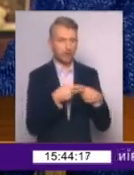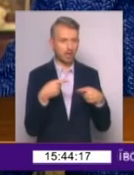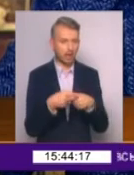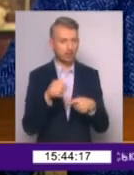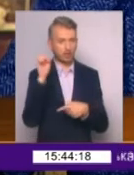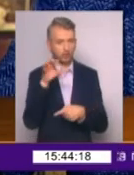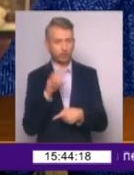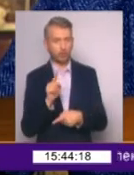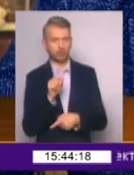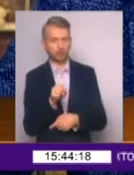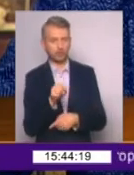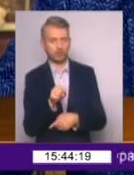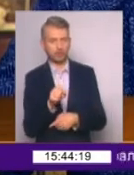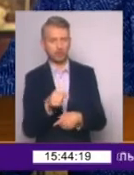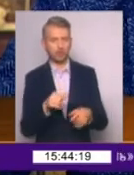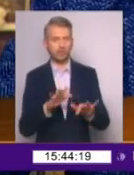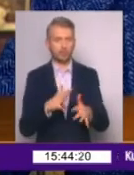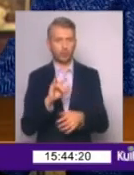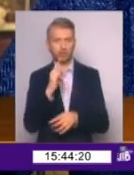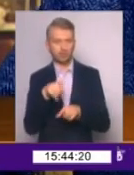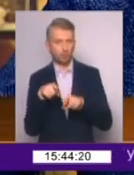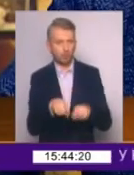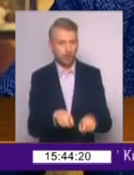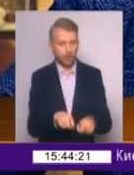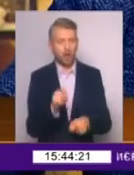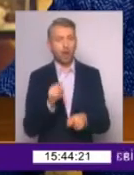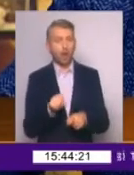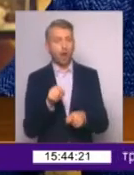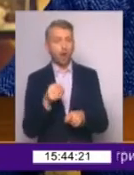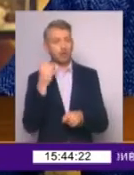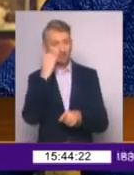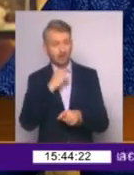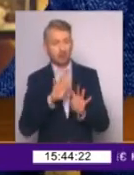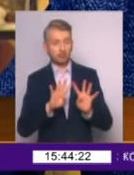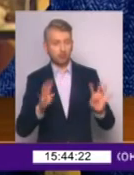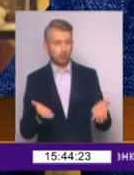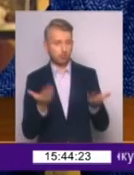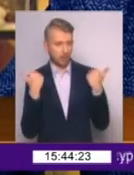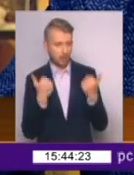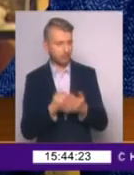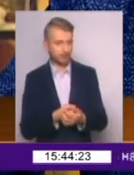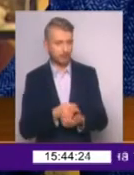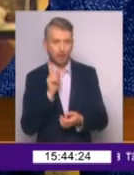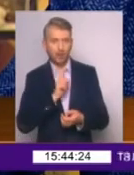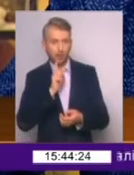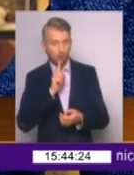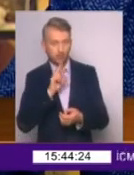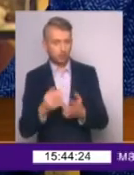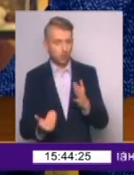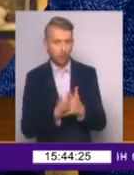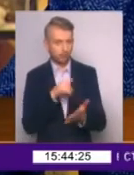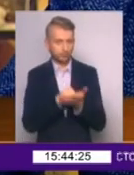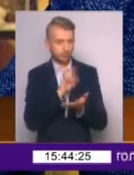стоять, щоб там десь дитина не побігла, воно є. А то й демонтували, і поки що по-новому